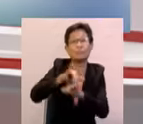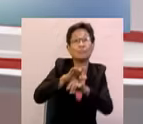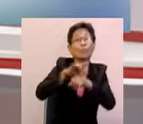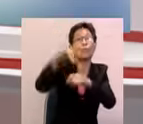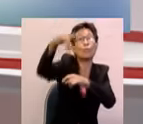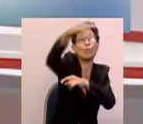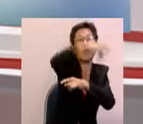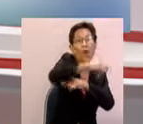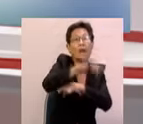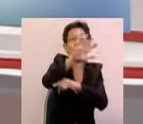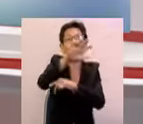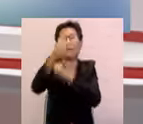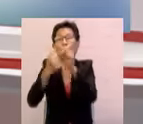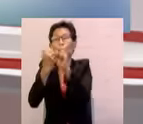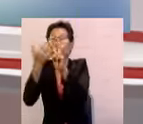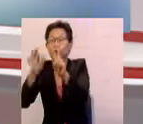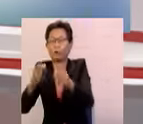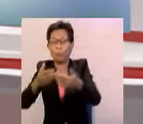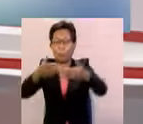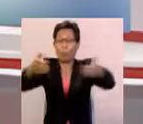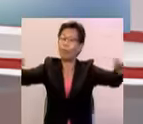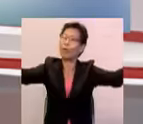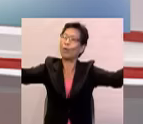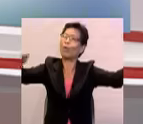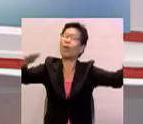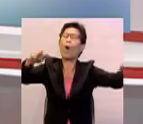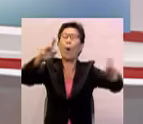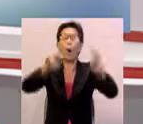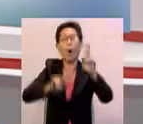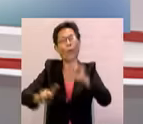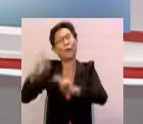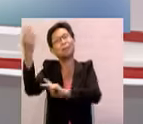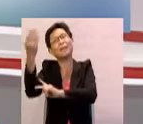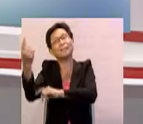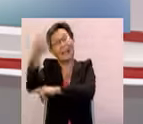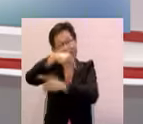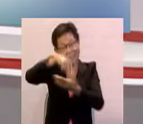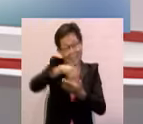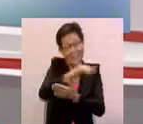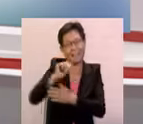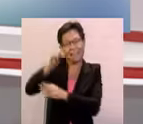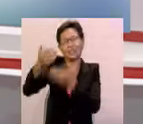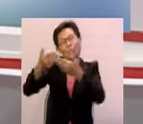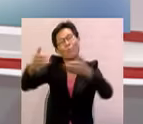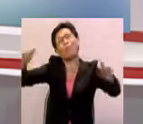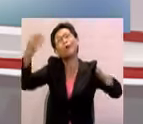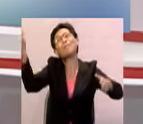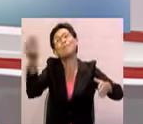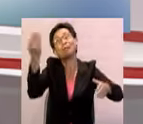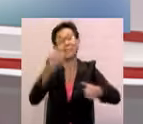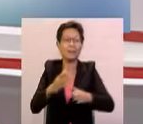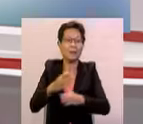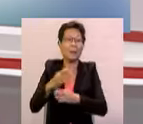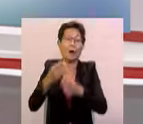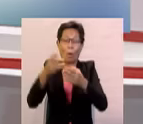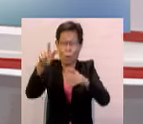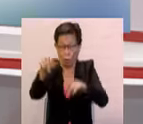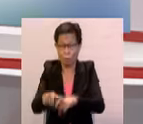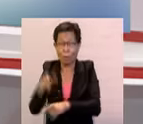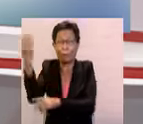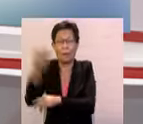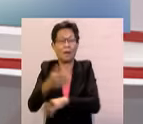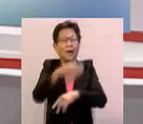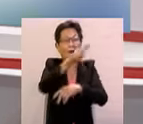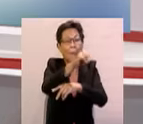Angkasa 5 2019 dibuka kepada pelawat awam hari ini dan juga esok. Kawasan sekitar pusat konvensyen antarabangsa